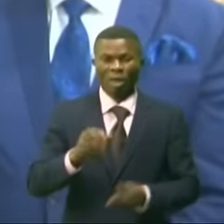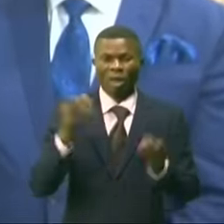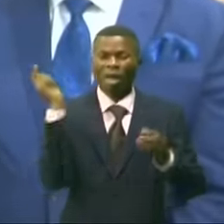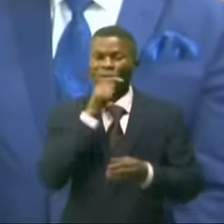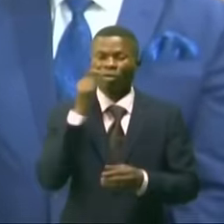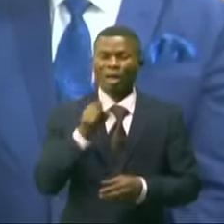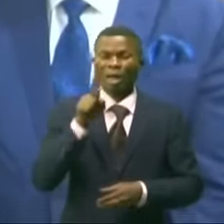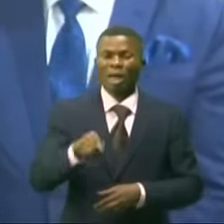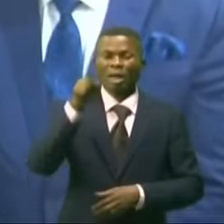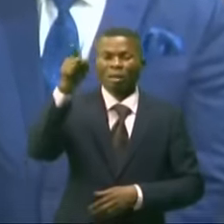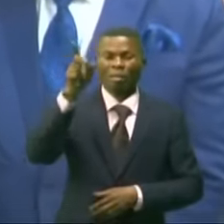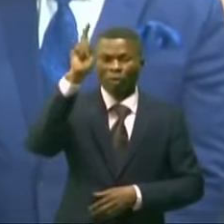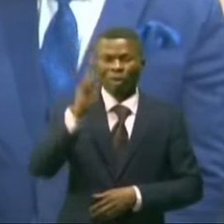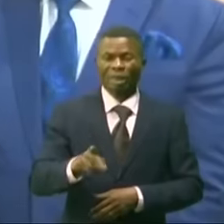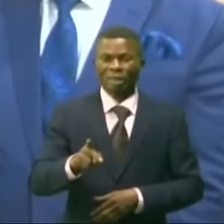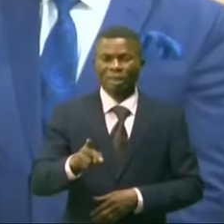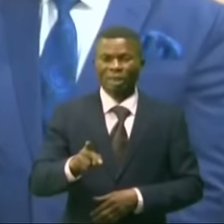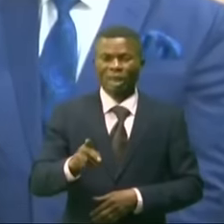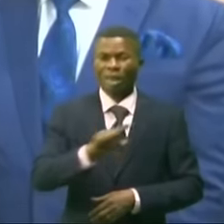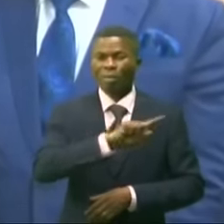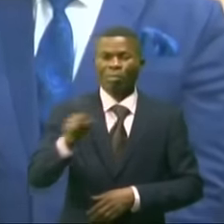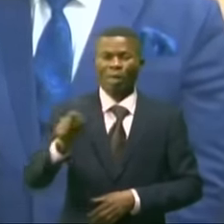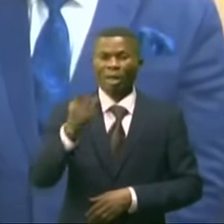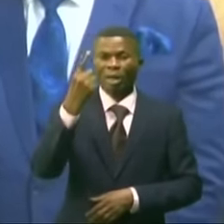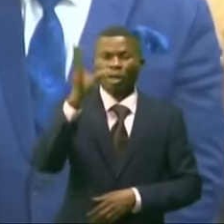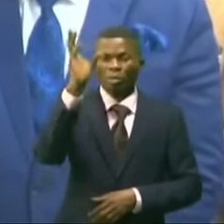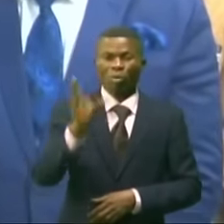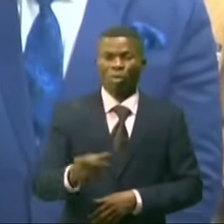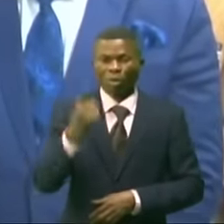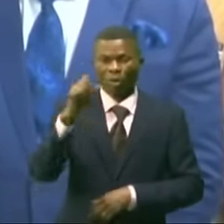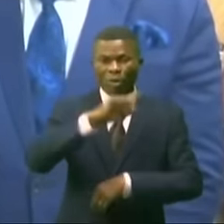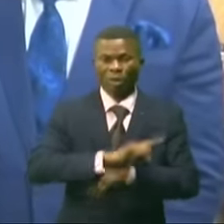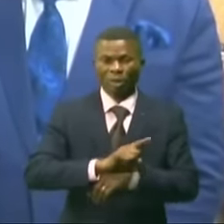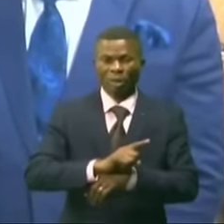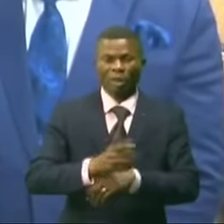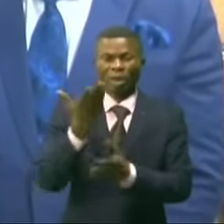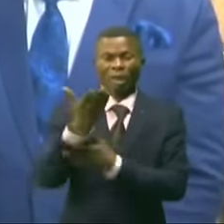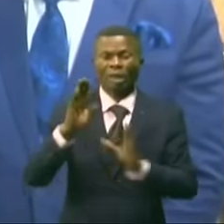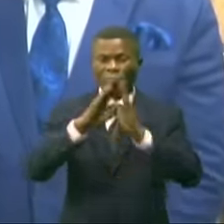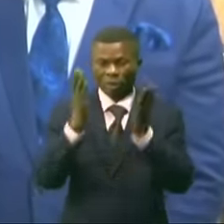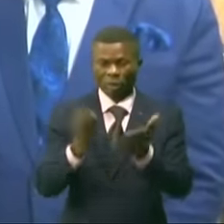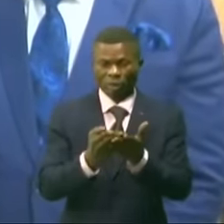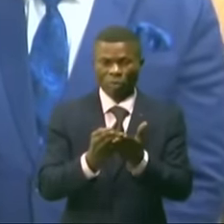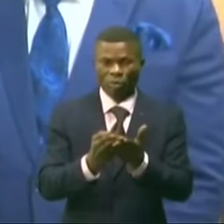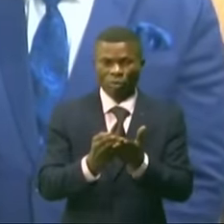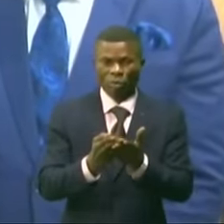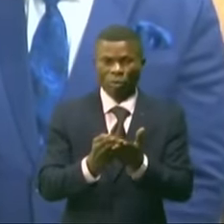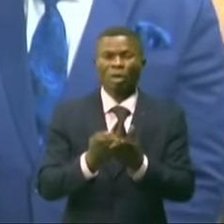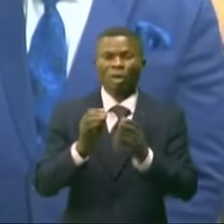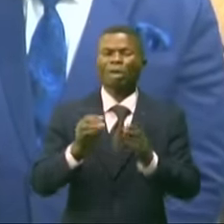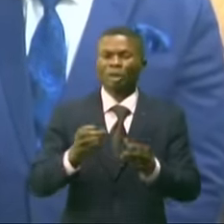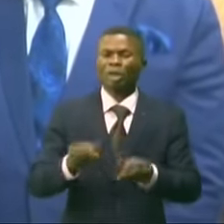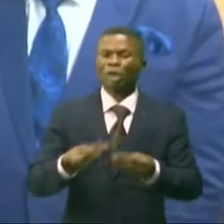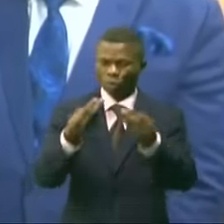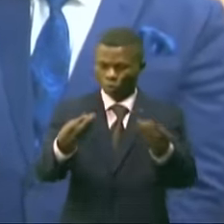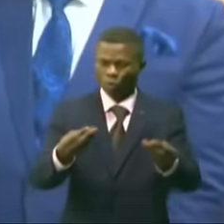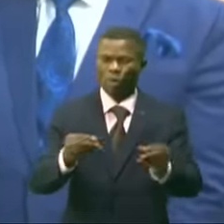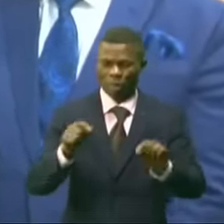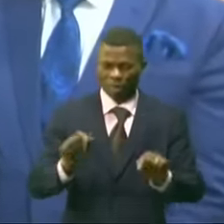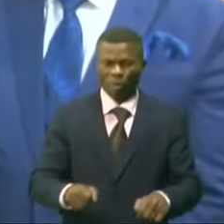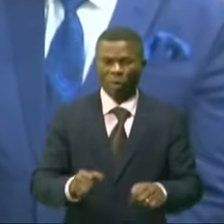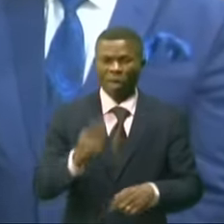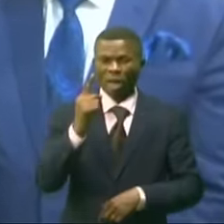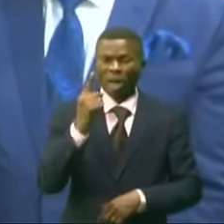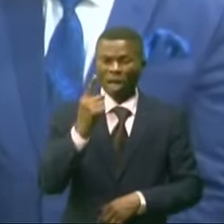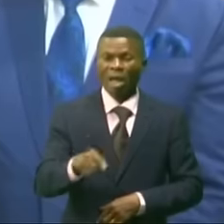12000 bouteilles par jour ça veut dire toute la demande locale peut être satisfaite donc un